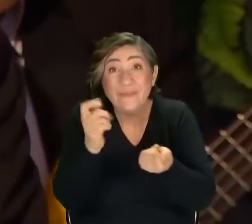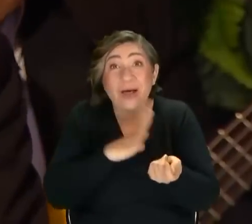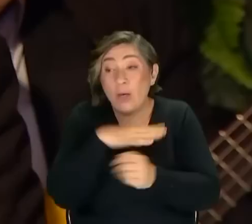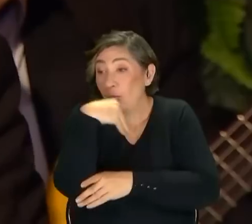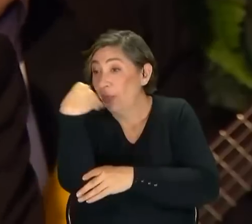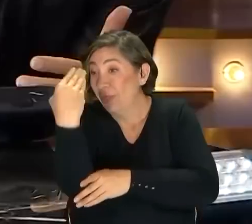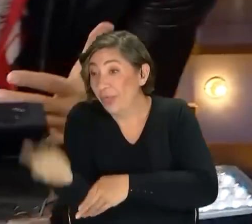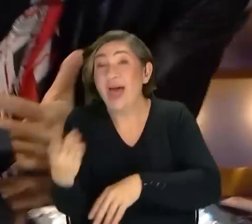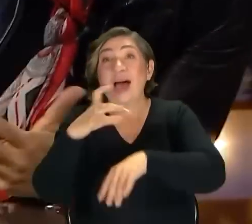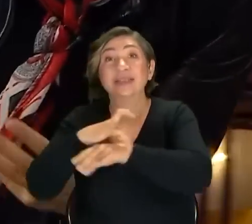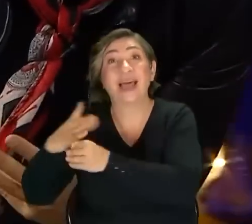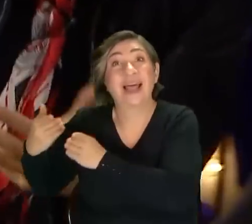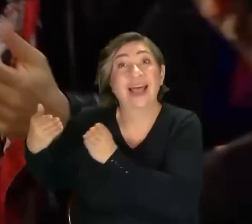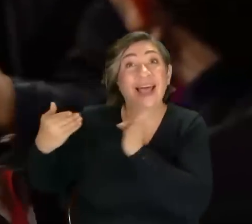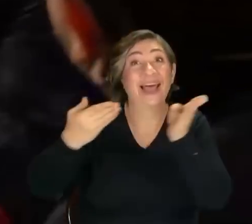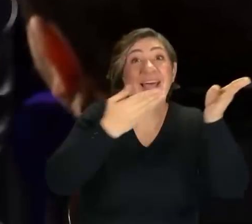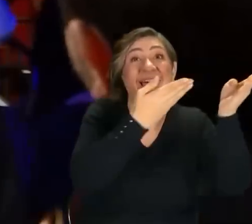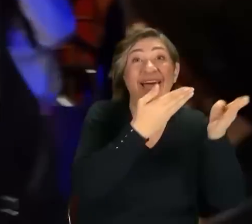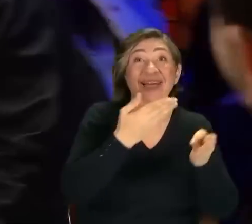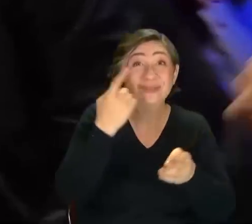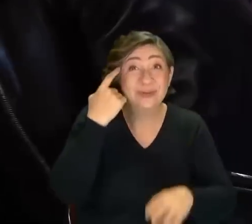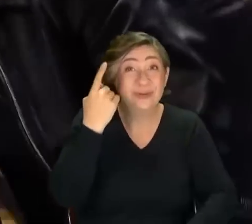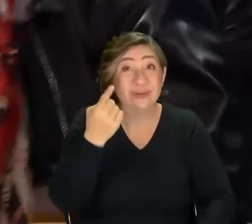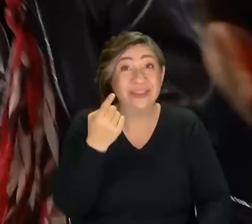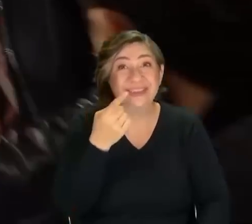yerken düşüyor hastaneye kalkıyor. Ve bak.